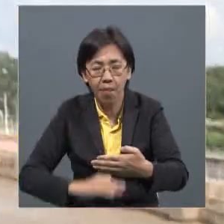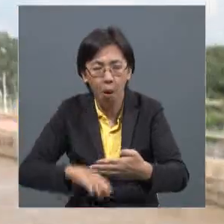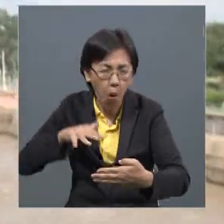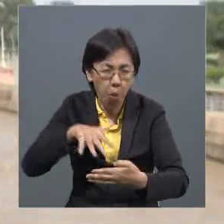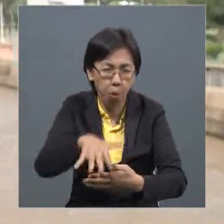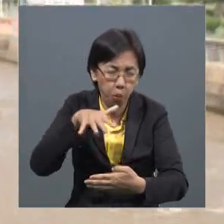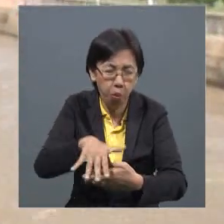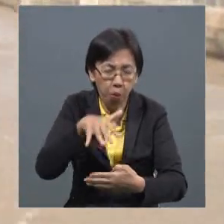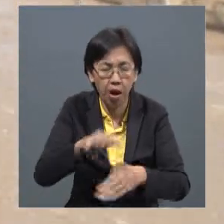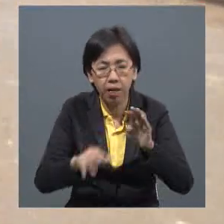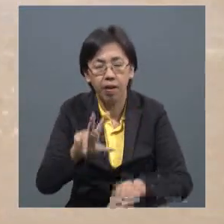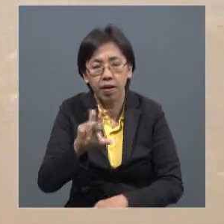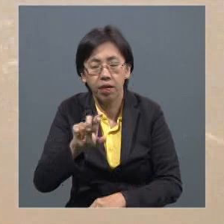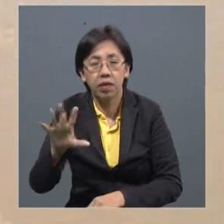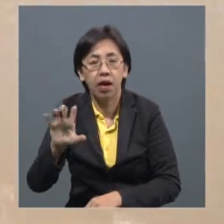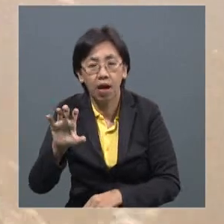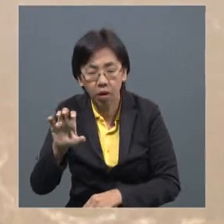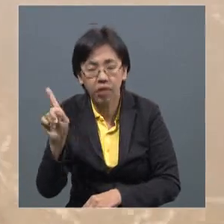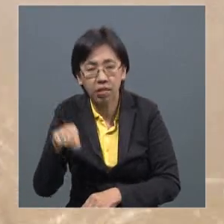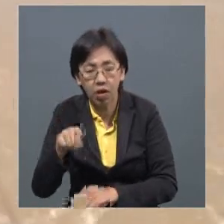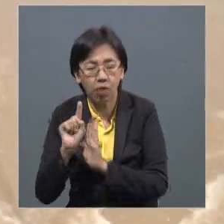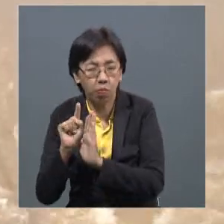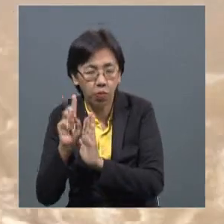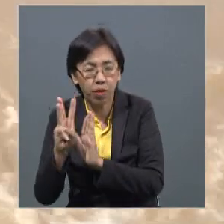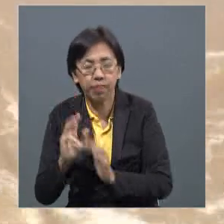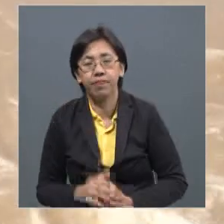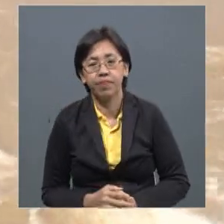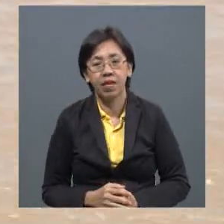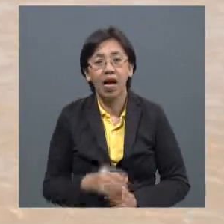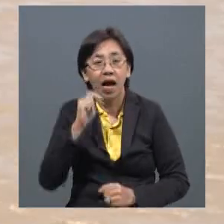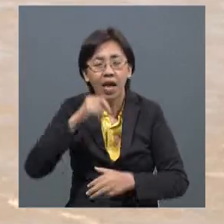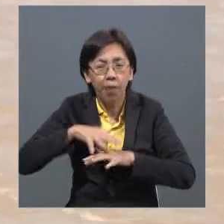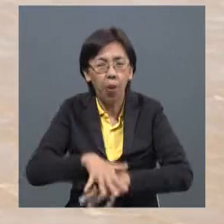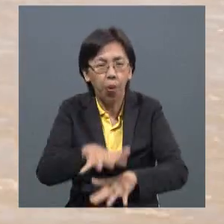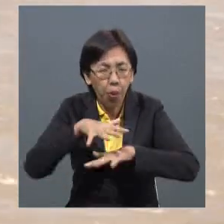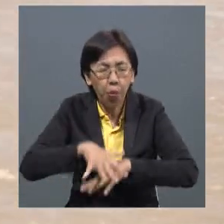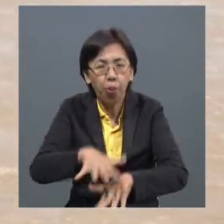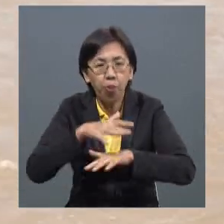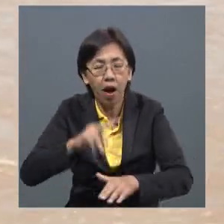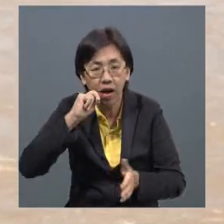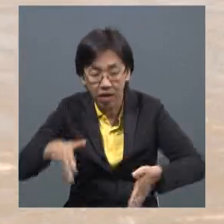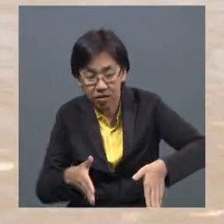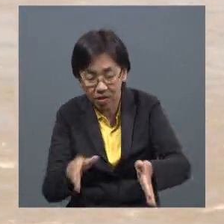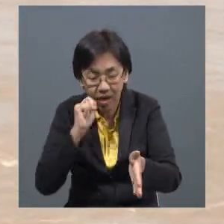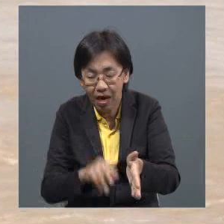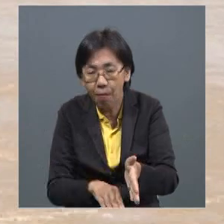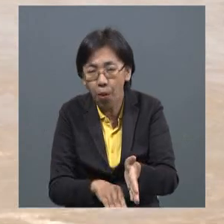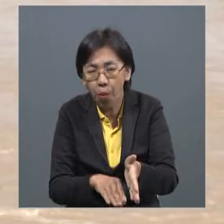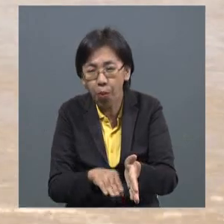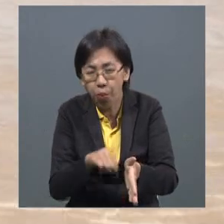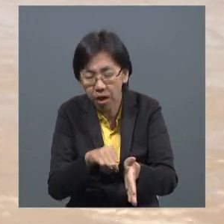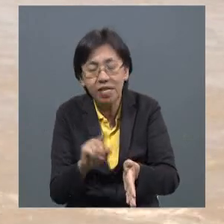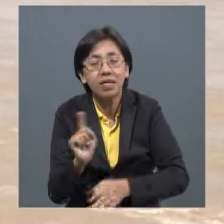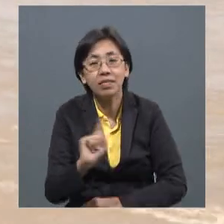แล้วอยู่ในเกณฑ์ประมาณ 300-500ลูกบาทเมตต่อวินาทีแบบเนี้ยจะส่งผลให้พื้นที่ริมน้ำมีระดับน้ำสูงขึ้นตั้งแต่